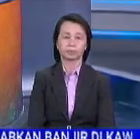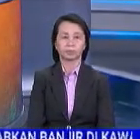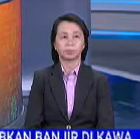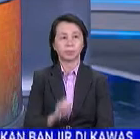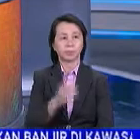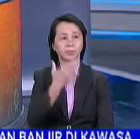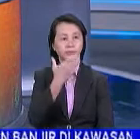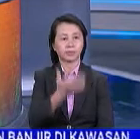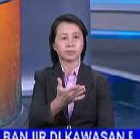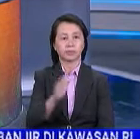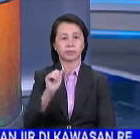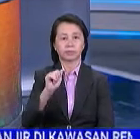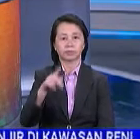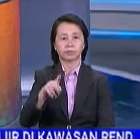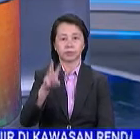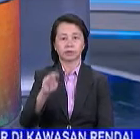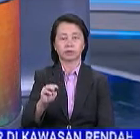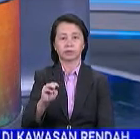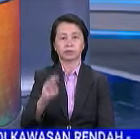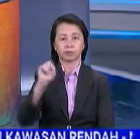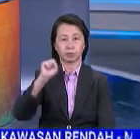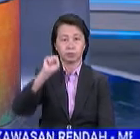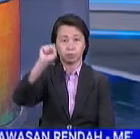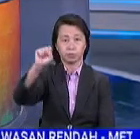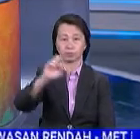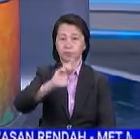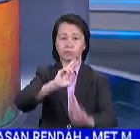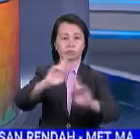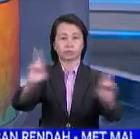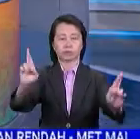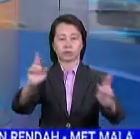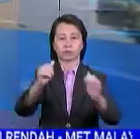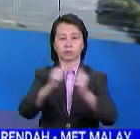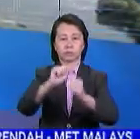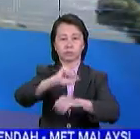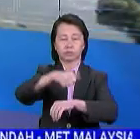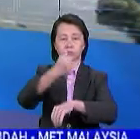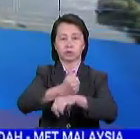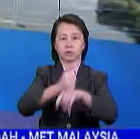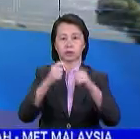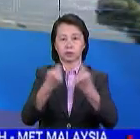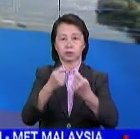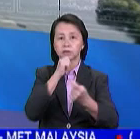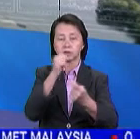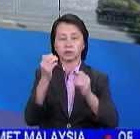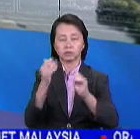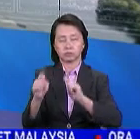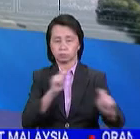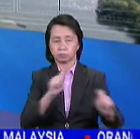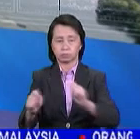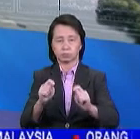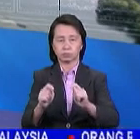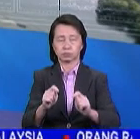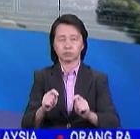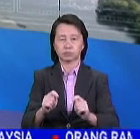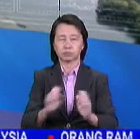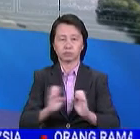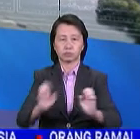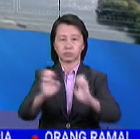Baik Nurul, Angkatan Pertahanan Awam APM Sabah bersiap sedia dengan menubuhkan pasukan tindak balas kecemasan pertahanan